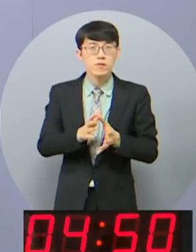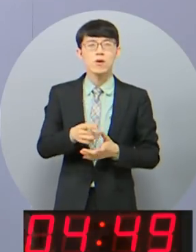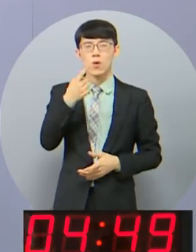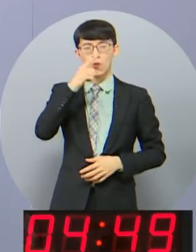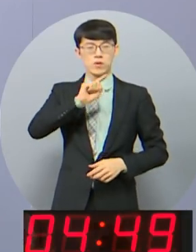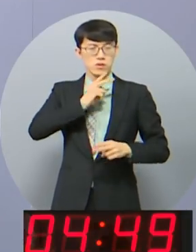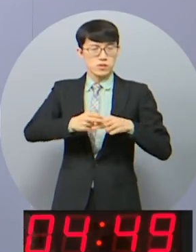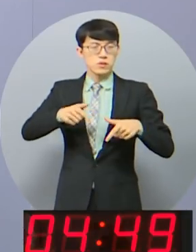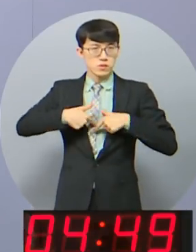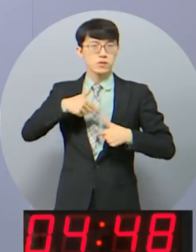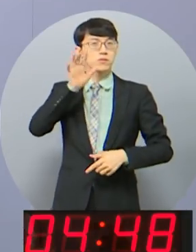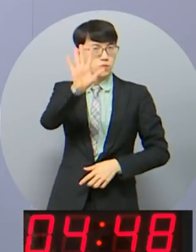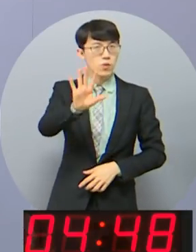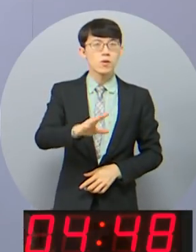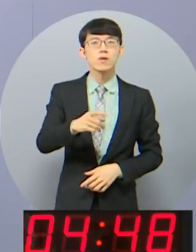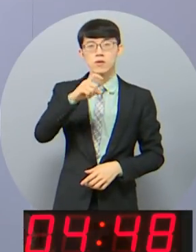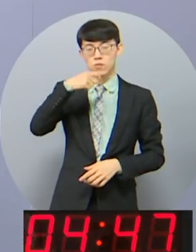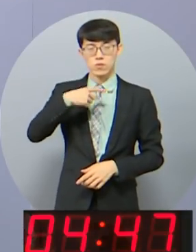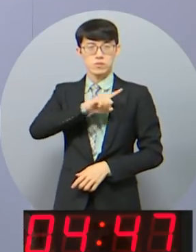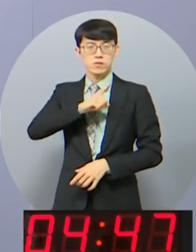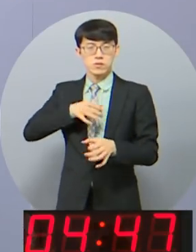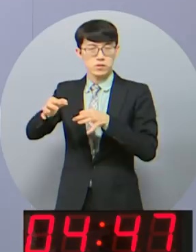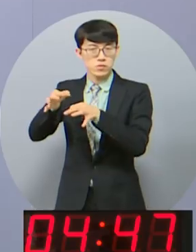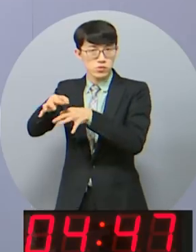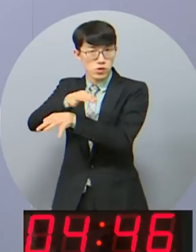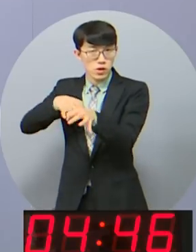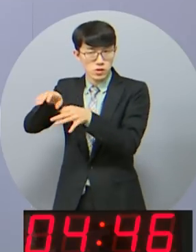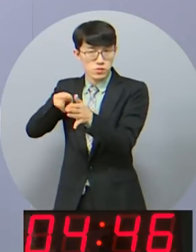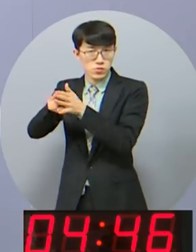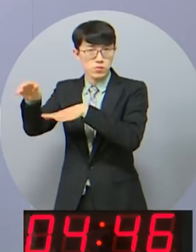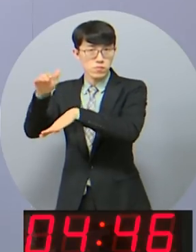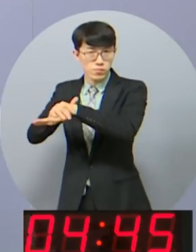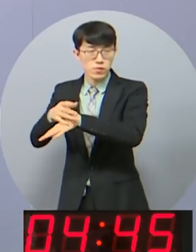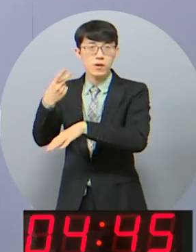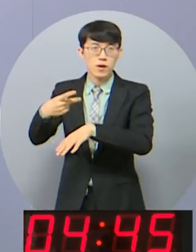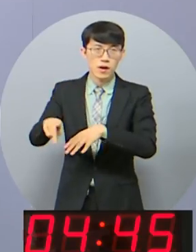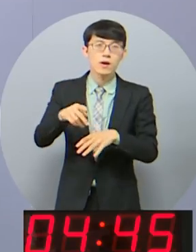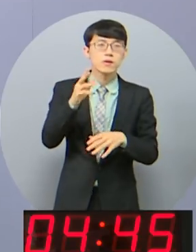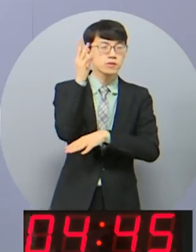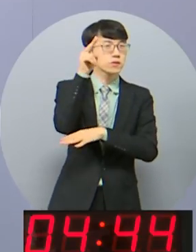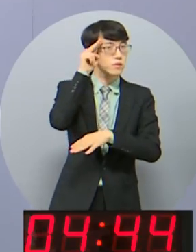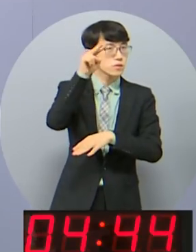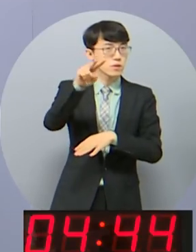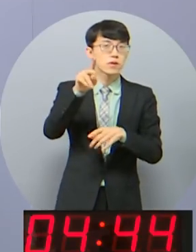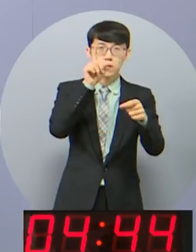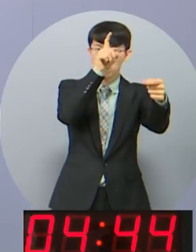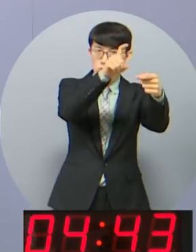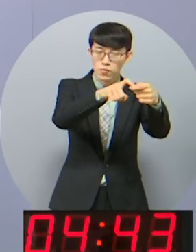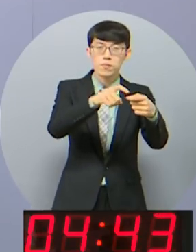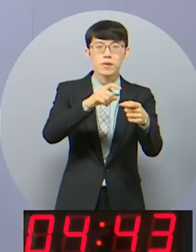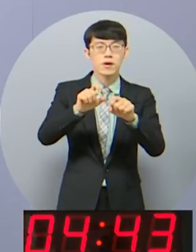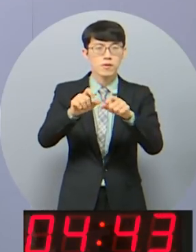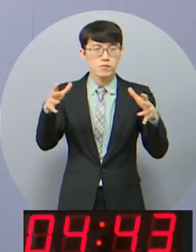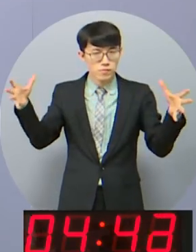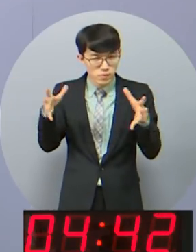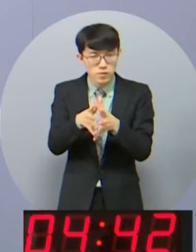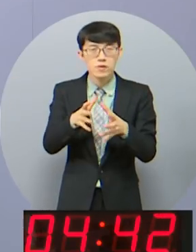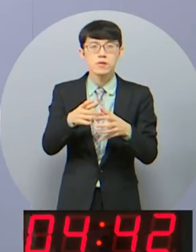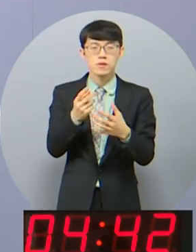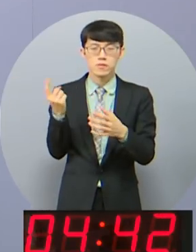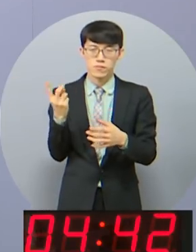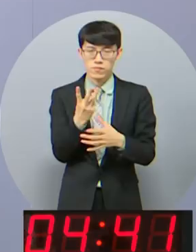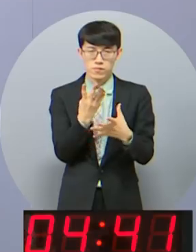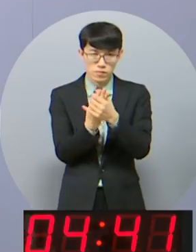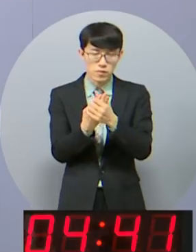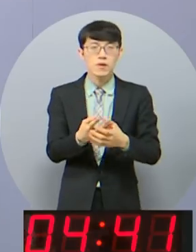专业背景，推动各项提出的经济政见目标与执行策略。多年担任学校